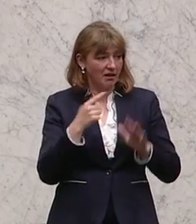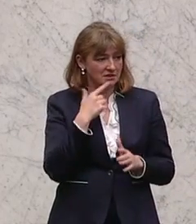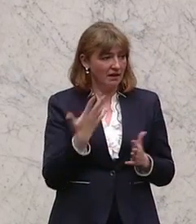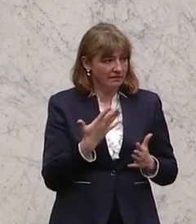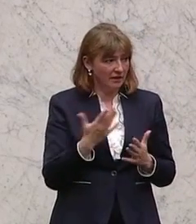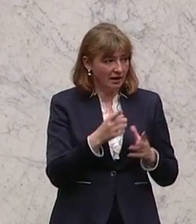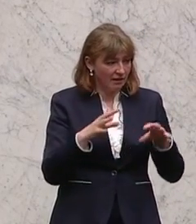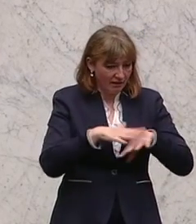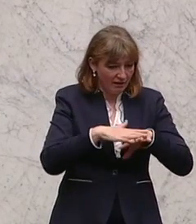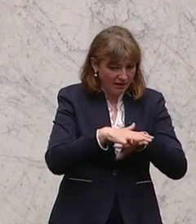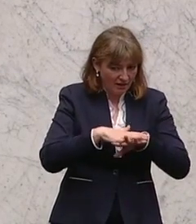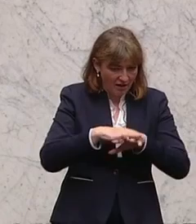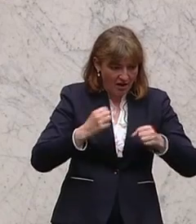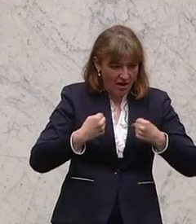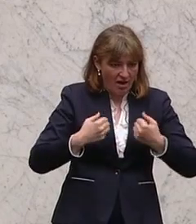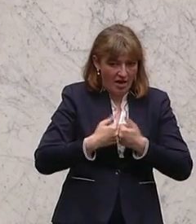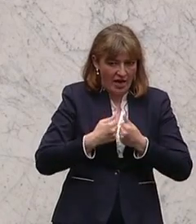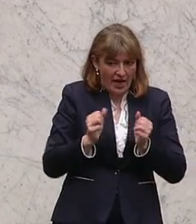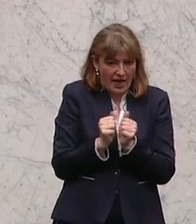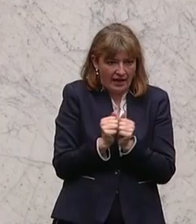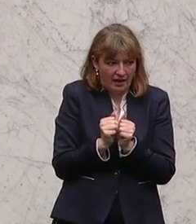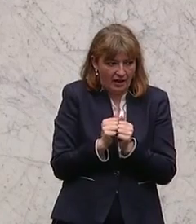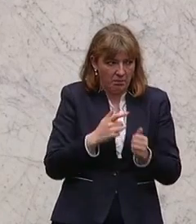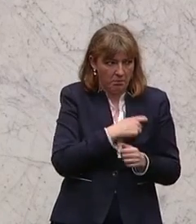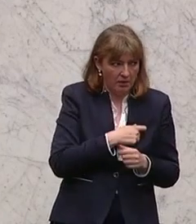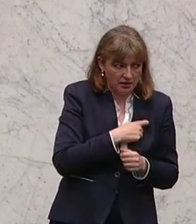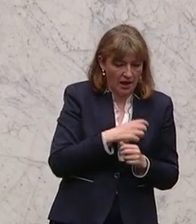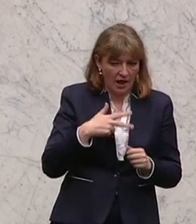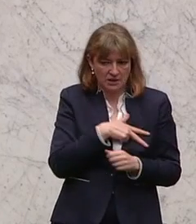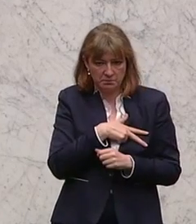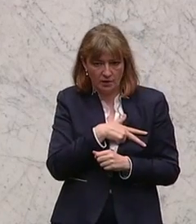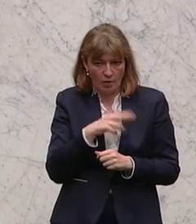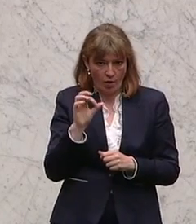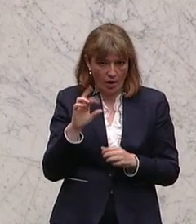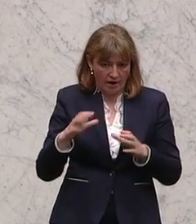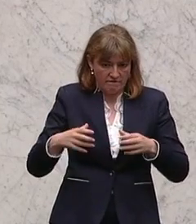eng die Verflechtung zwischen Partei, SPÖ und ORF ist.